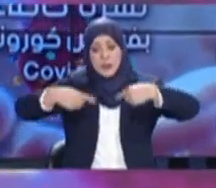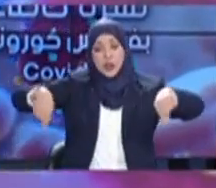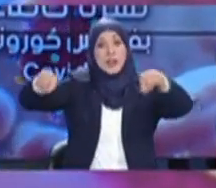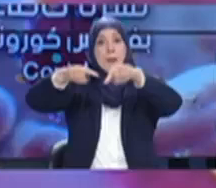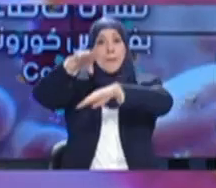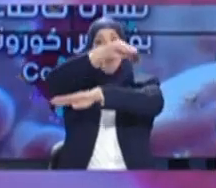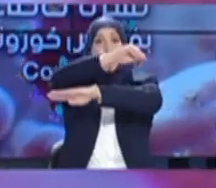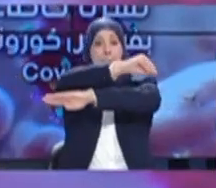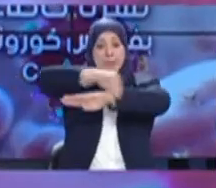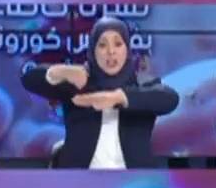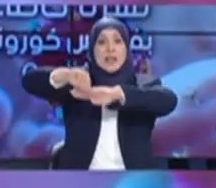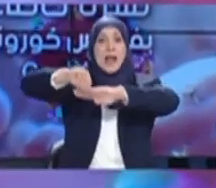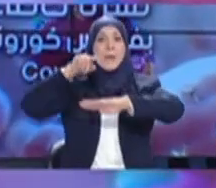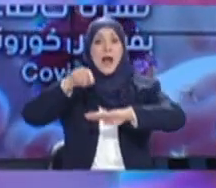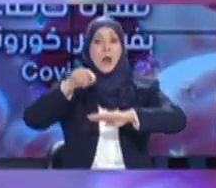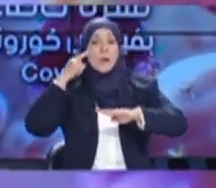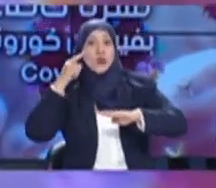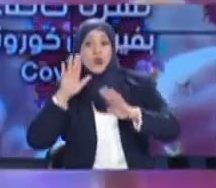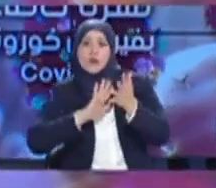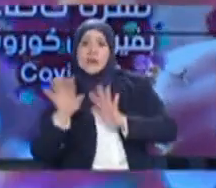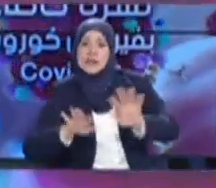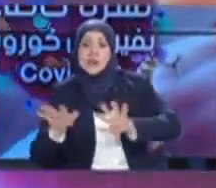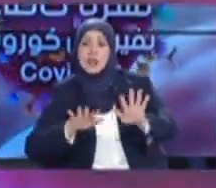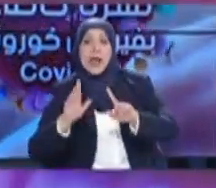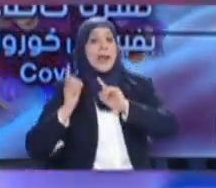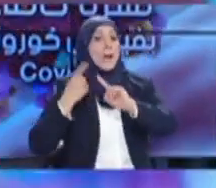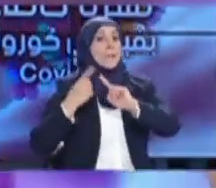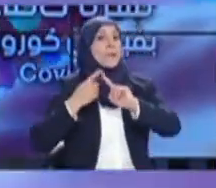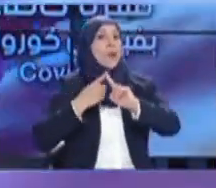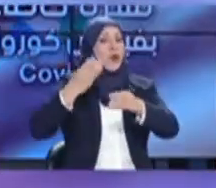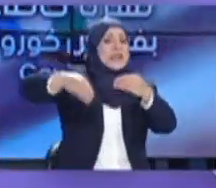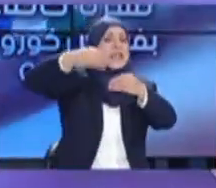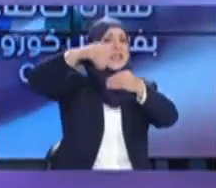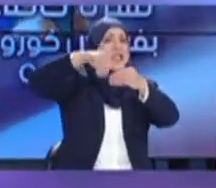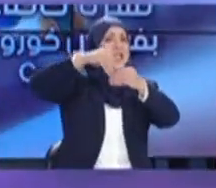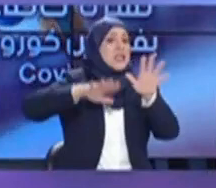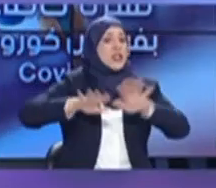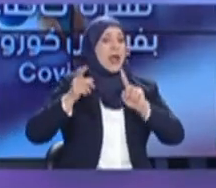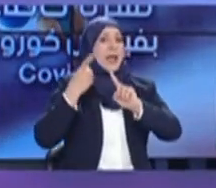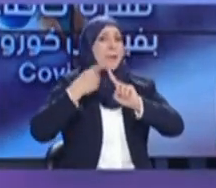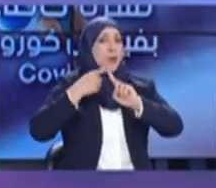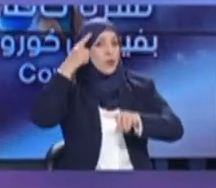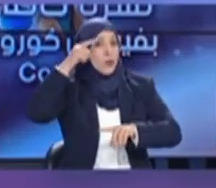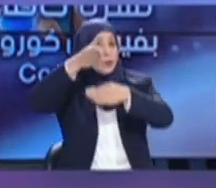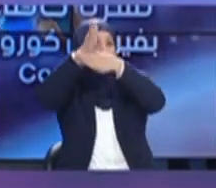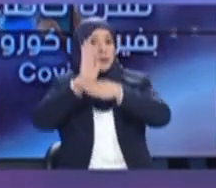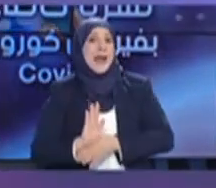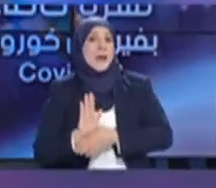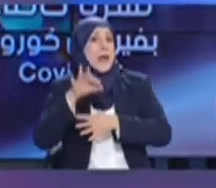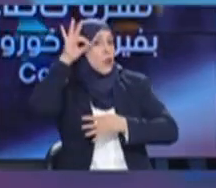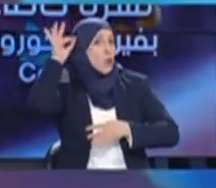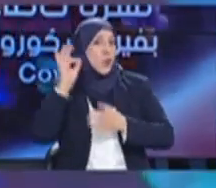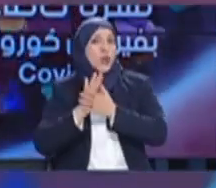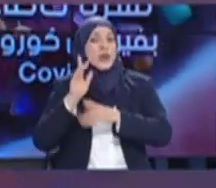القومي وسينظر المجلس في الإجراءات الواجب مزيد اتخاذها إثر تقييم القرارات والإجراءات المعلنة في